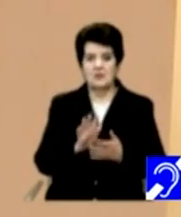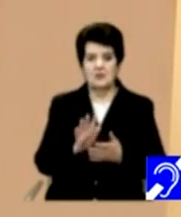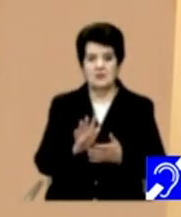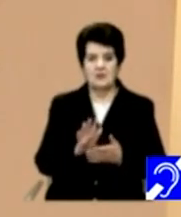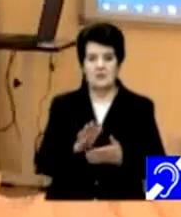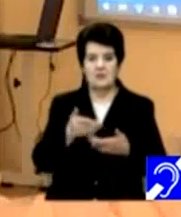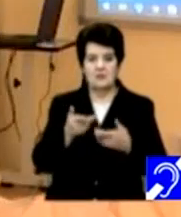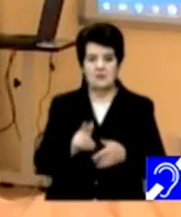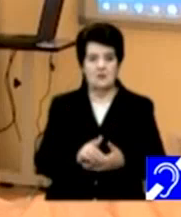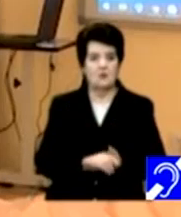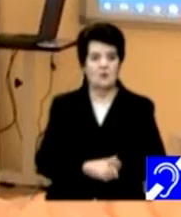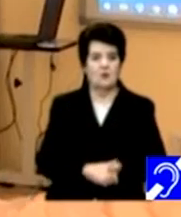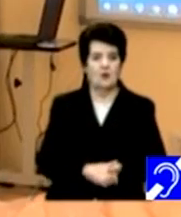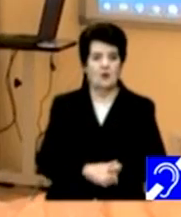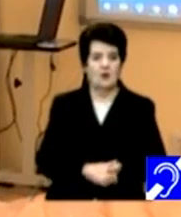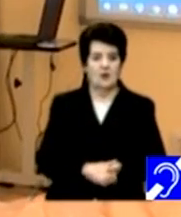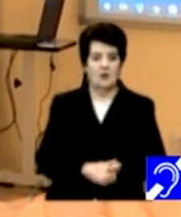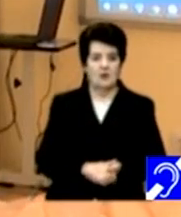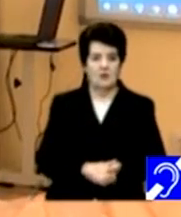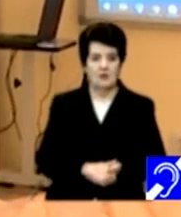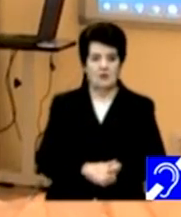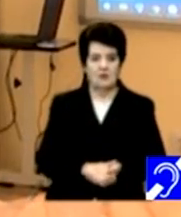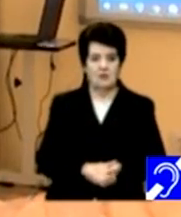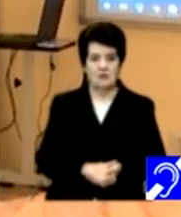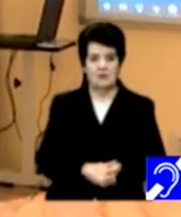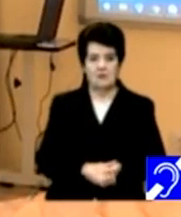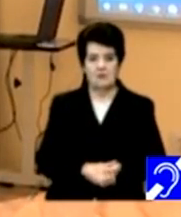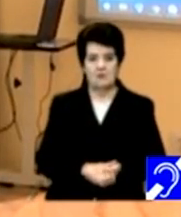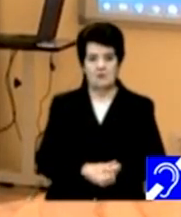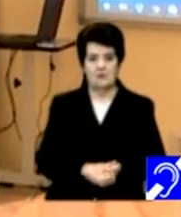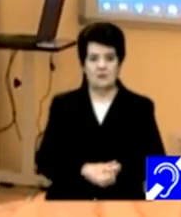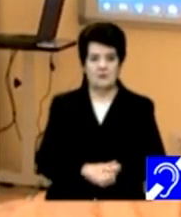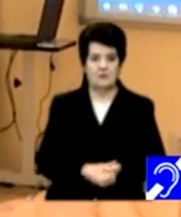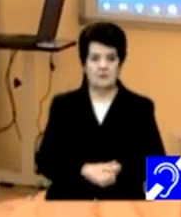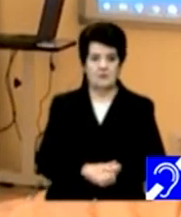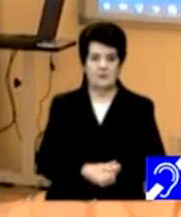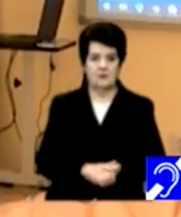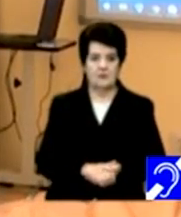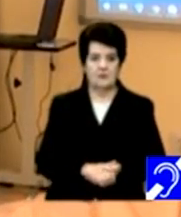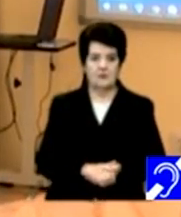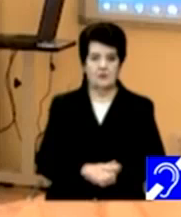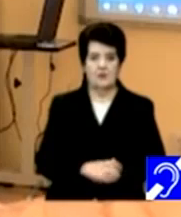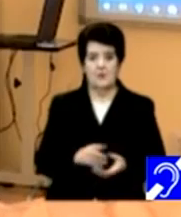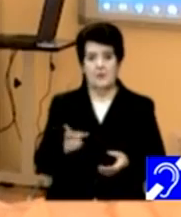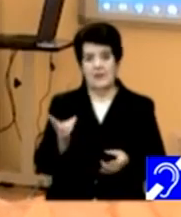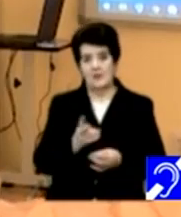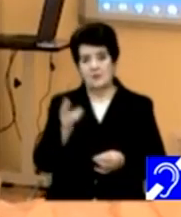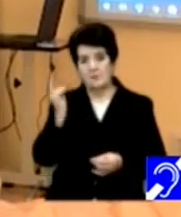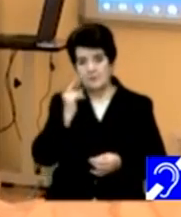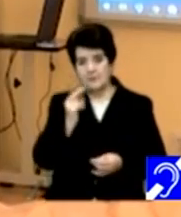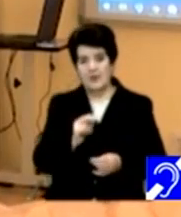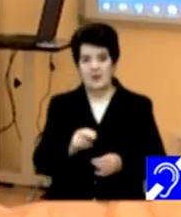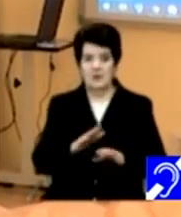august 1987. Это во-первых, а во-вторых, если дети нуждаются в школах, где садик, смене